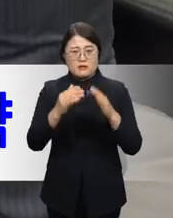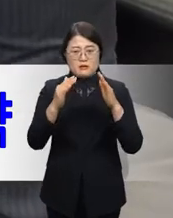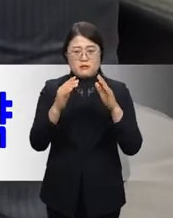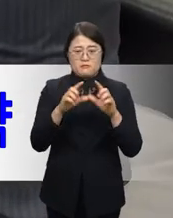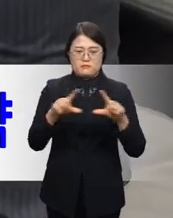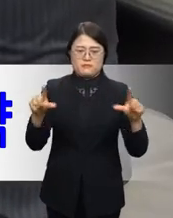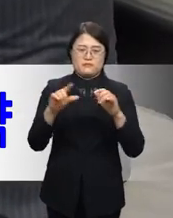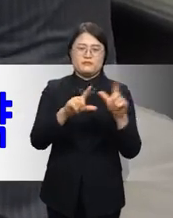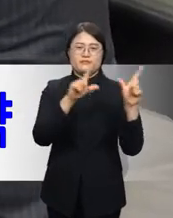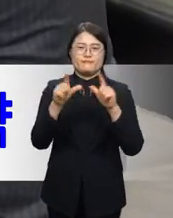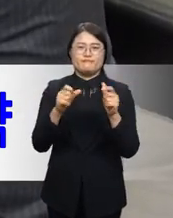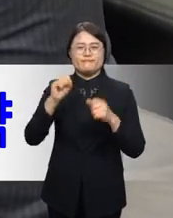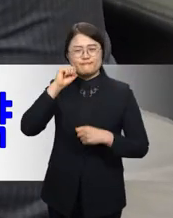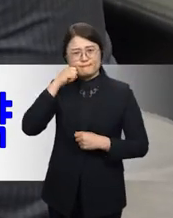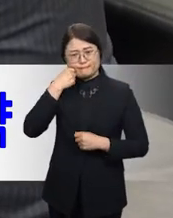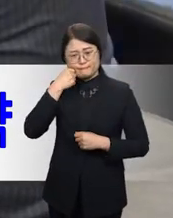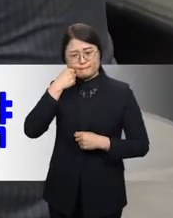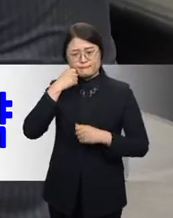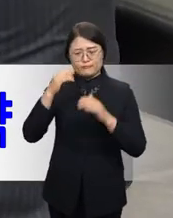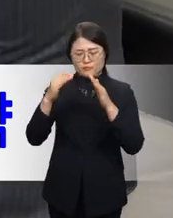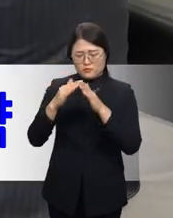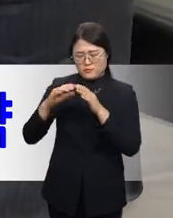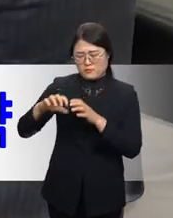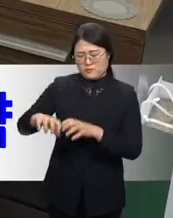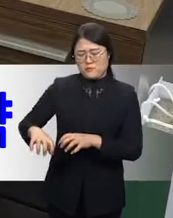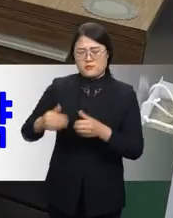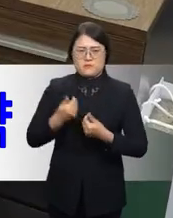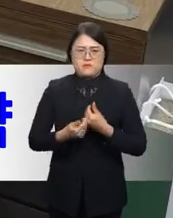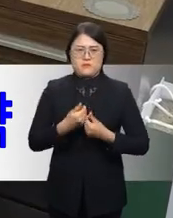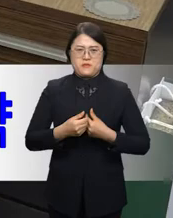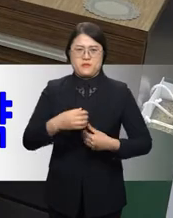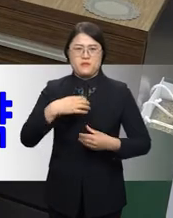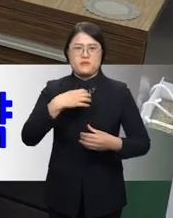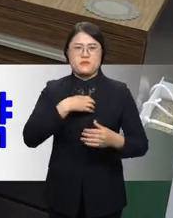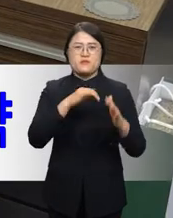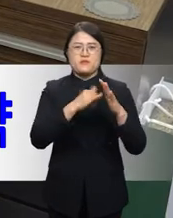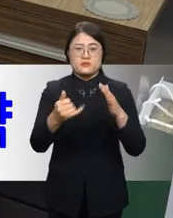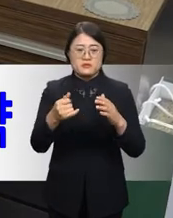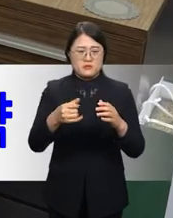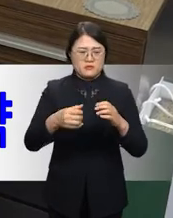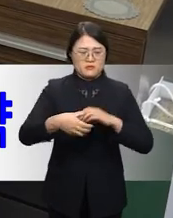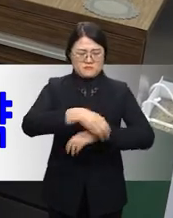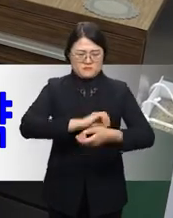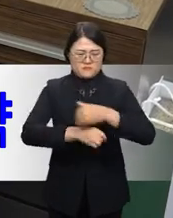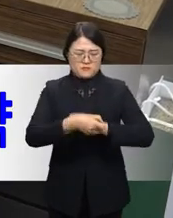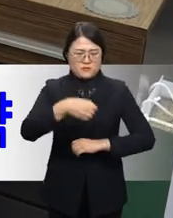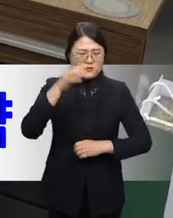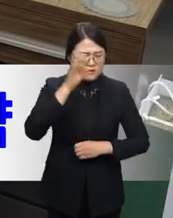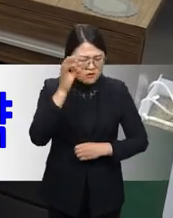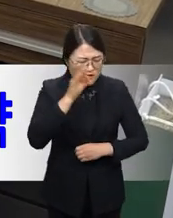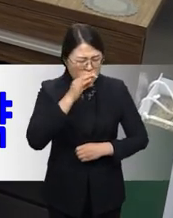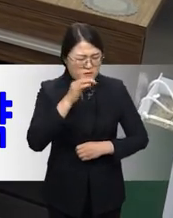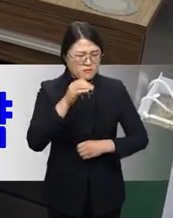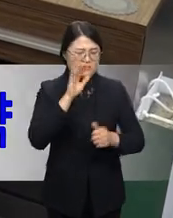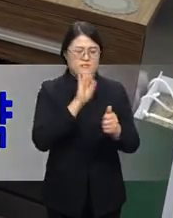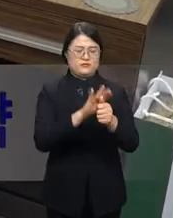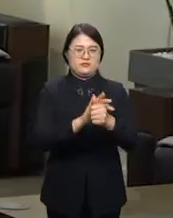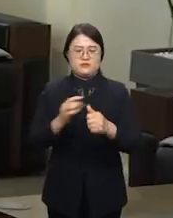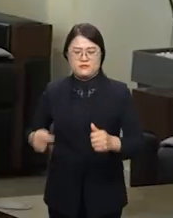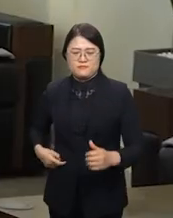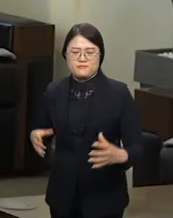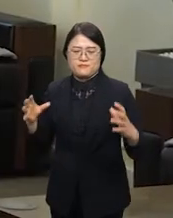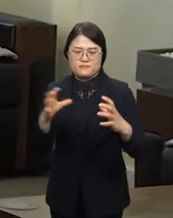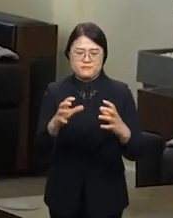일상생활에 어려움이 있거나 이웃과 갈등을 겪는 위기가구를 적극적으로 발굴하고 지원하는 데 힘을 합치기로